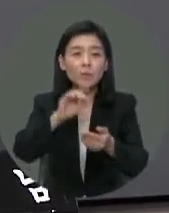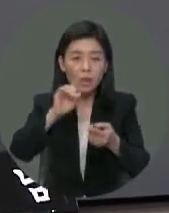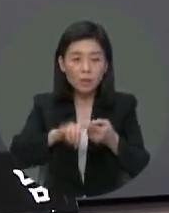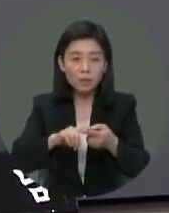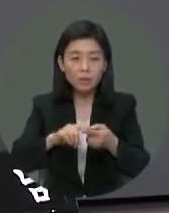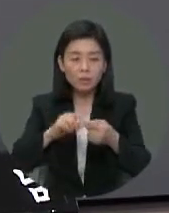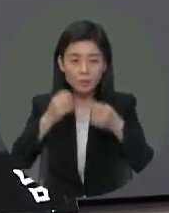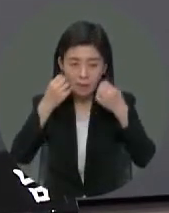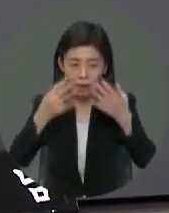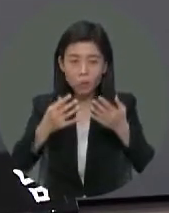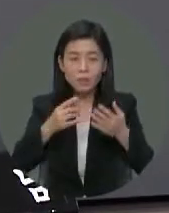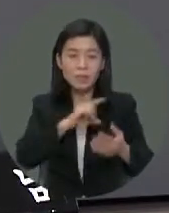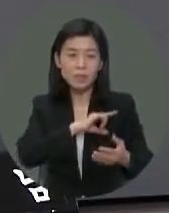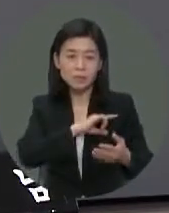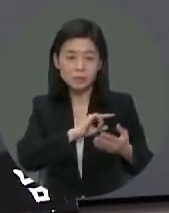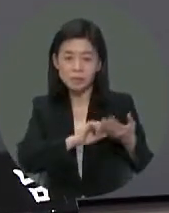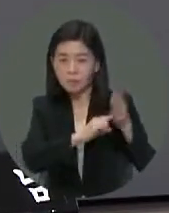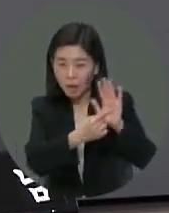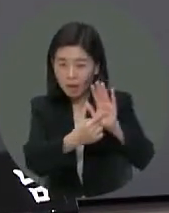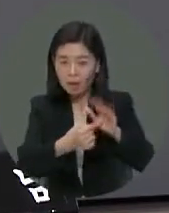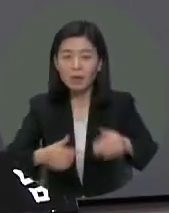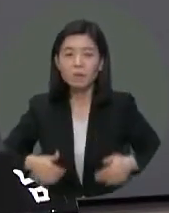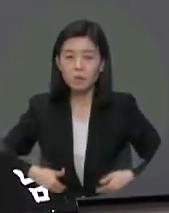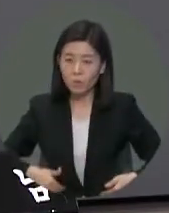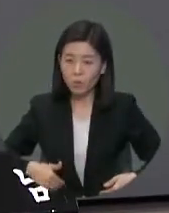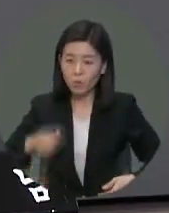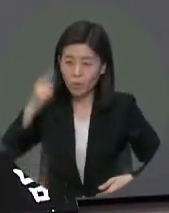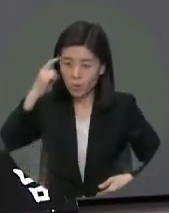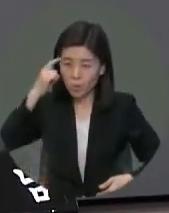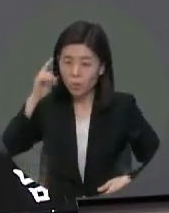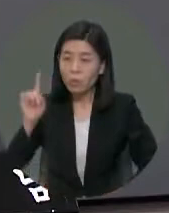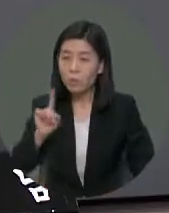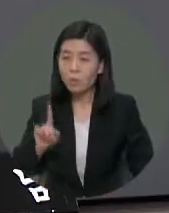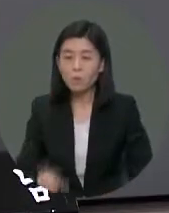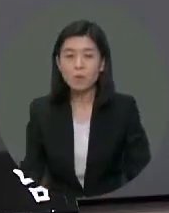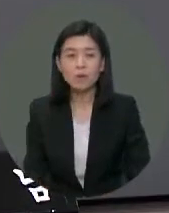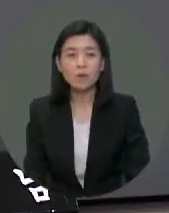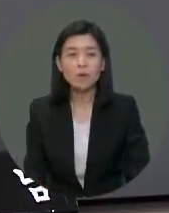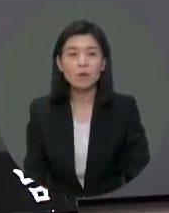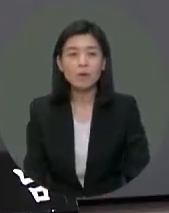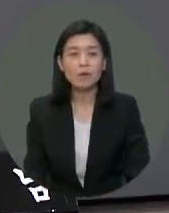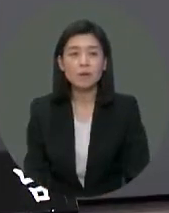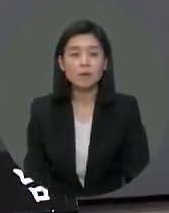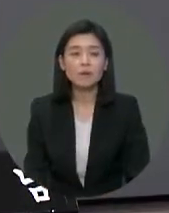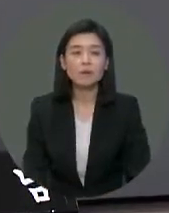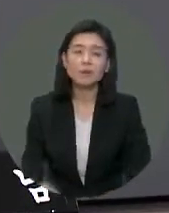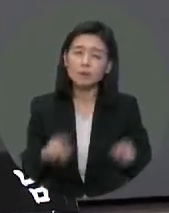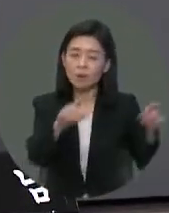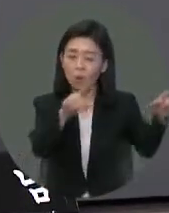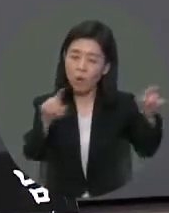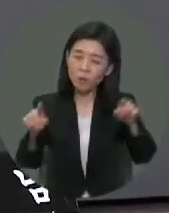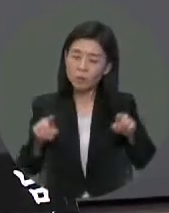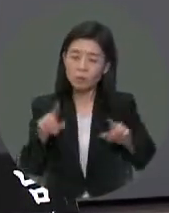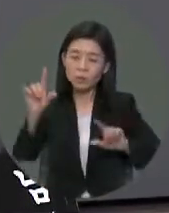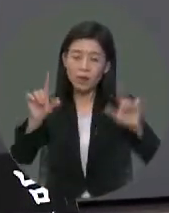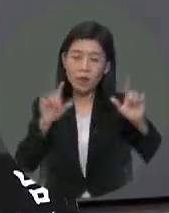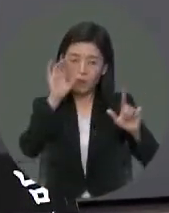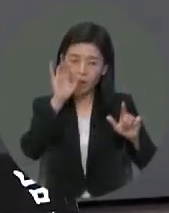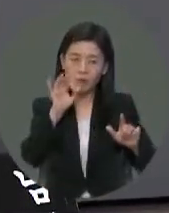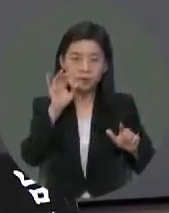회장님 그거는 뭐이 전국이를 봤을 때 그래서 선순환